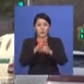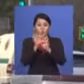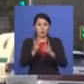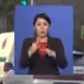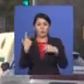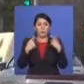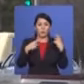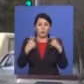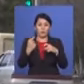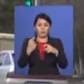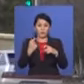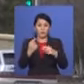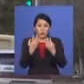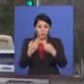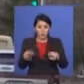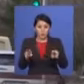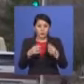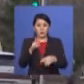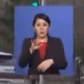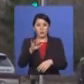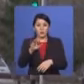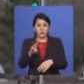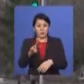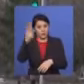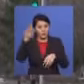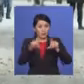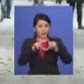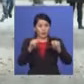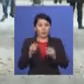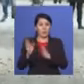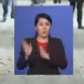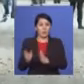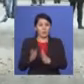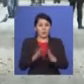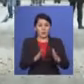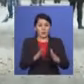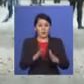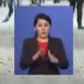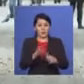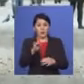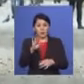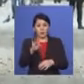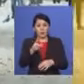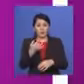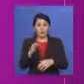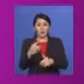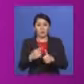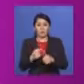колледжі музыкалық эстетикалық бейіндегі дарынды балаларға мамандандырылған мектеп-интернат кешеніне Ермек Серкебаевтың аты берілді.